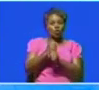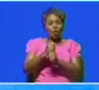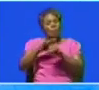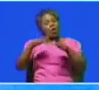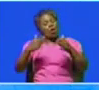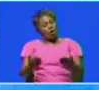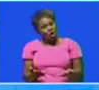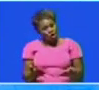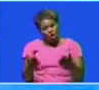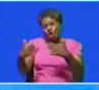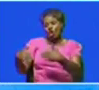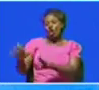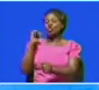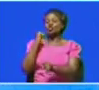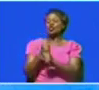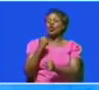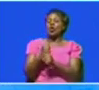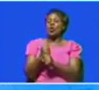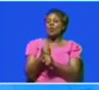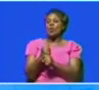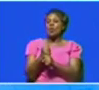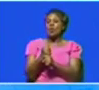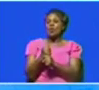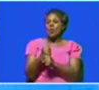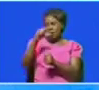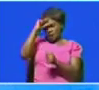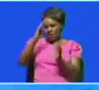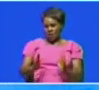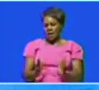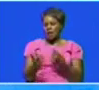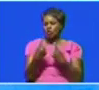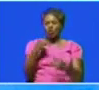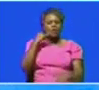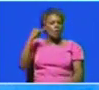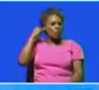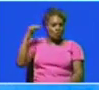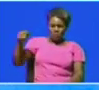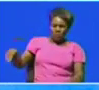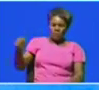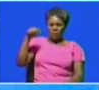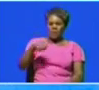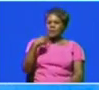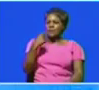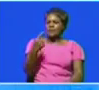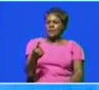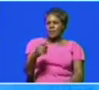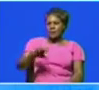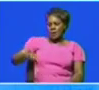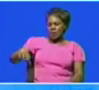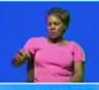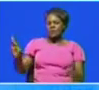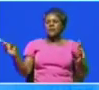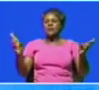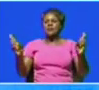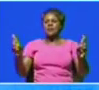sivyo wapoteze nafasi zao za kazi. Kinyanjui alisema hayo huko Nakuru mapema hii leo na kuongeza kuwa kaunti iko